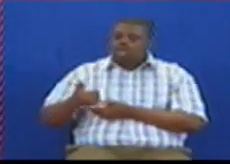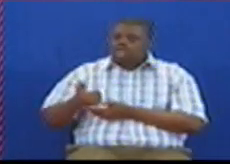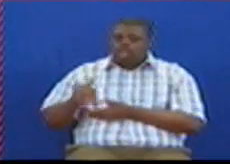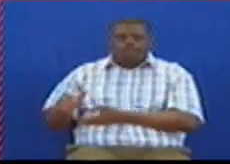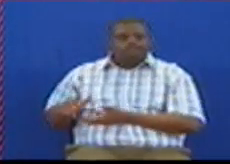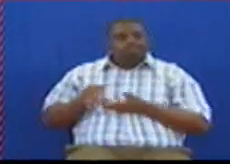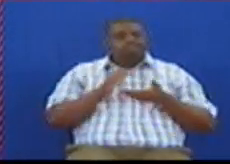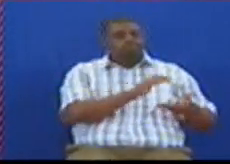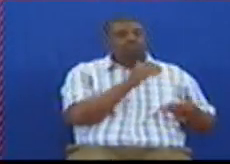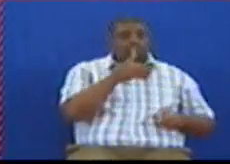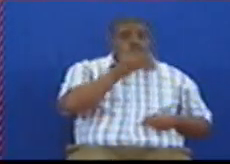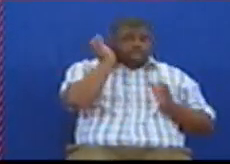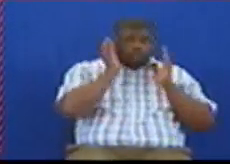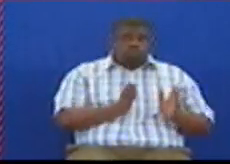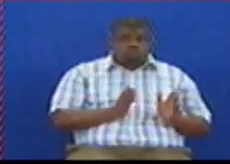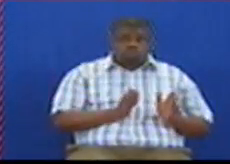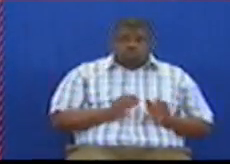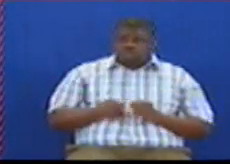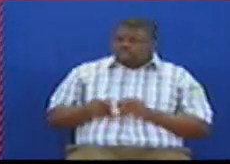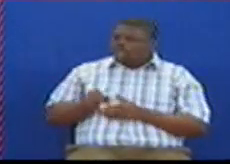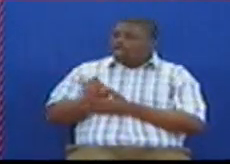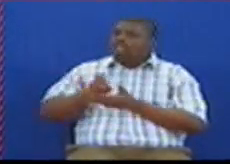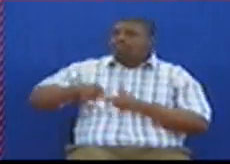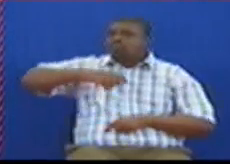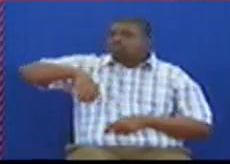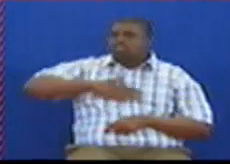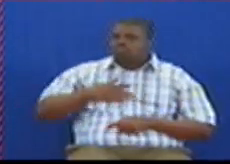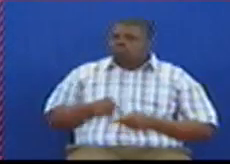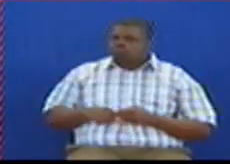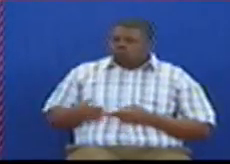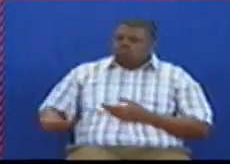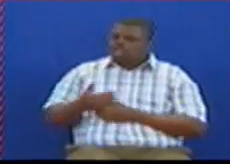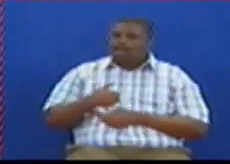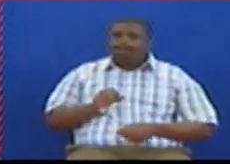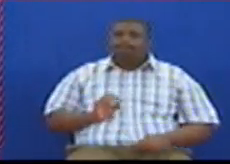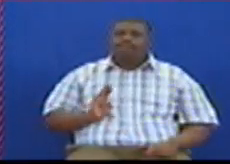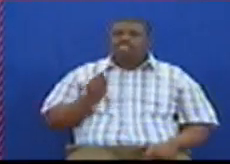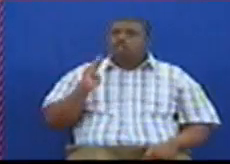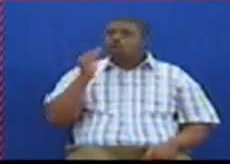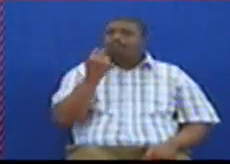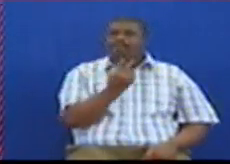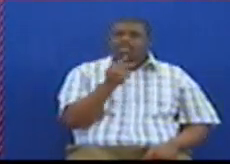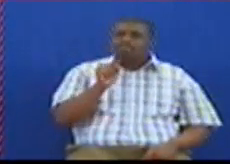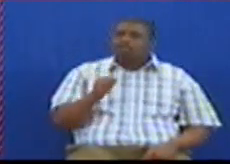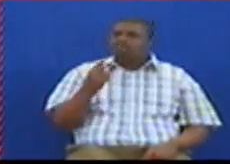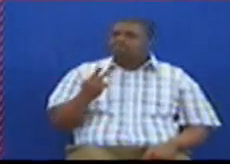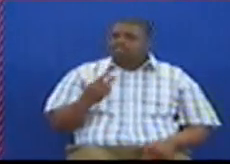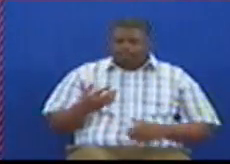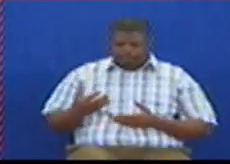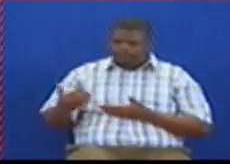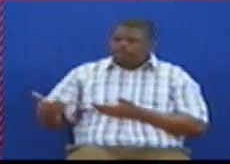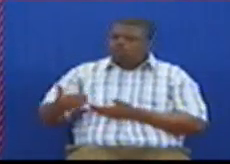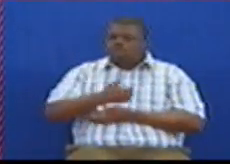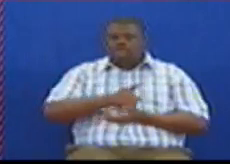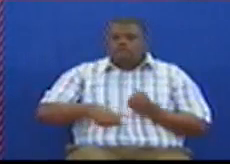Haiwezekani. Halmashauri ya Igunga mfano, tunakusanya bilioni 2.2 kwa mwaka. Ni makusanyo mengi. Lakini